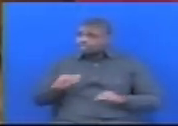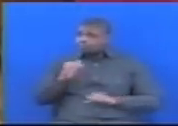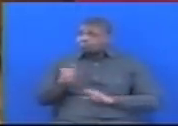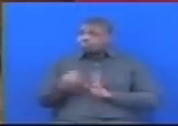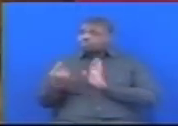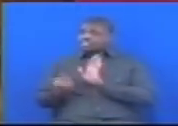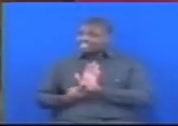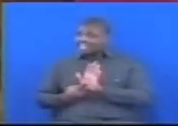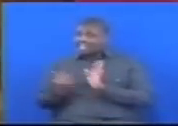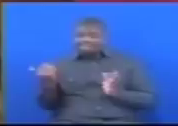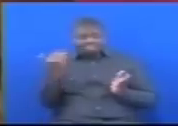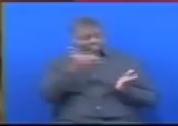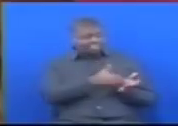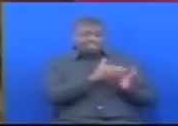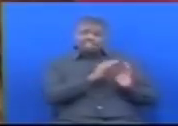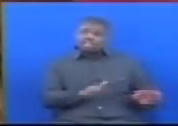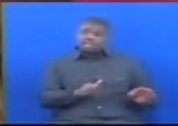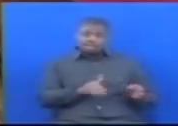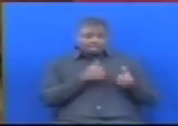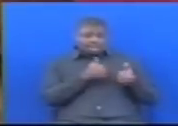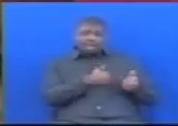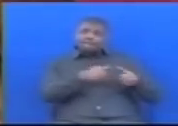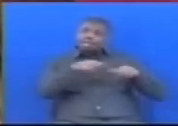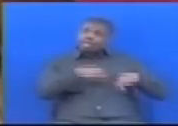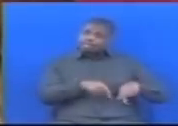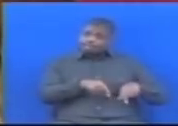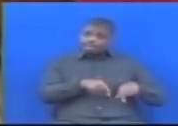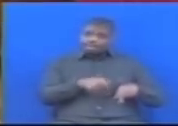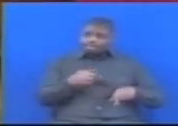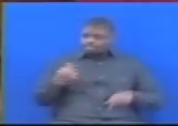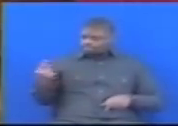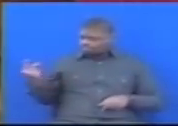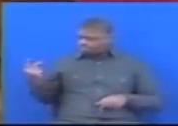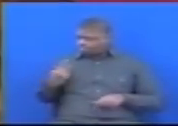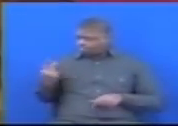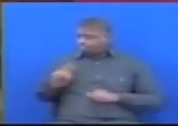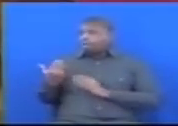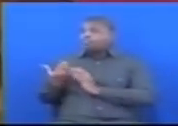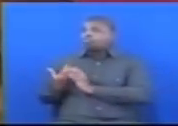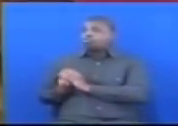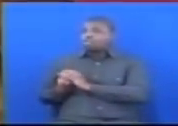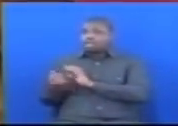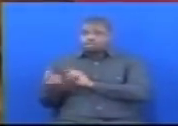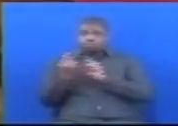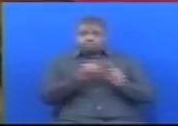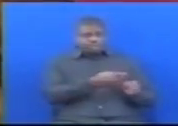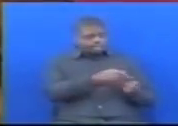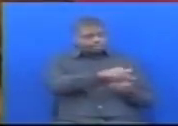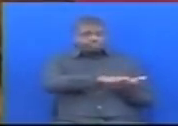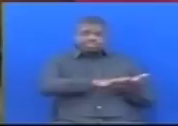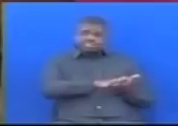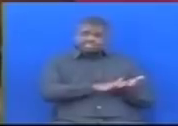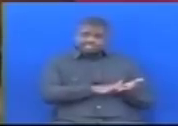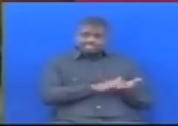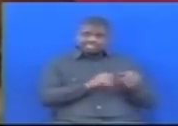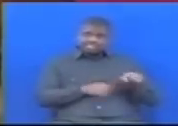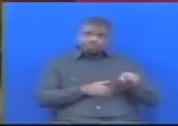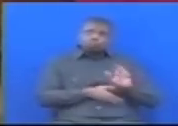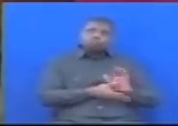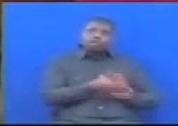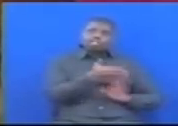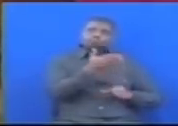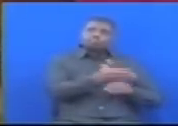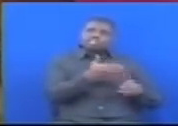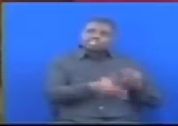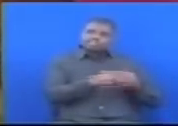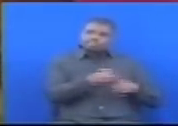sita utakapofika atoe ahadi hapa kwamba ataandamana na mimi kwenda kuweka msingi wa kuanza